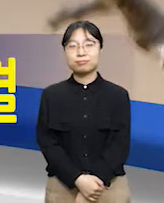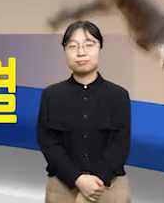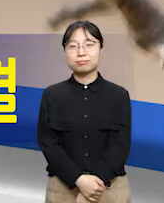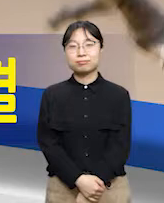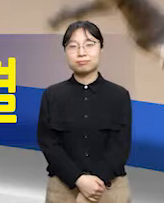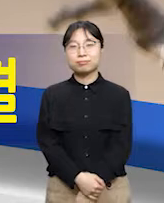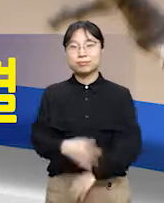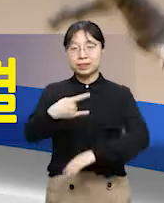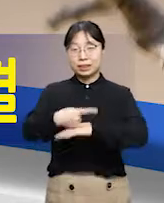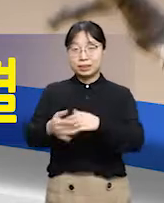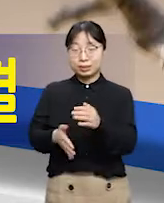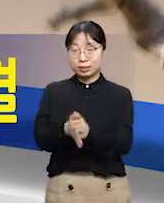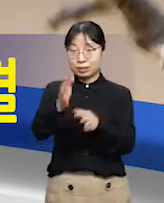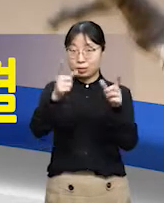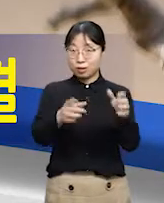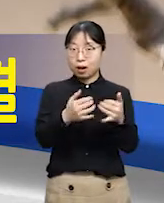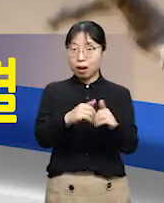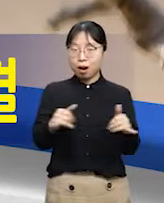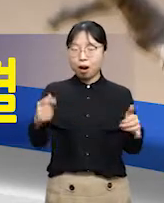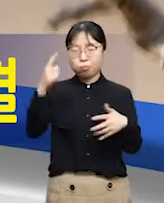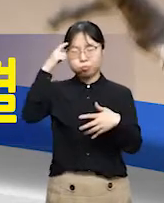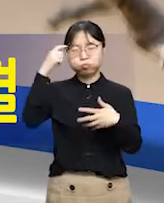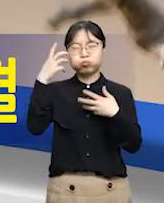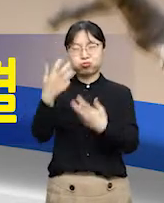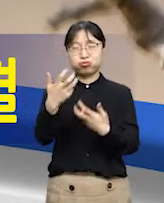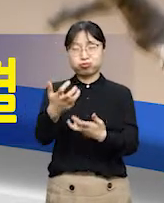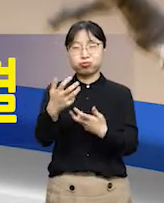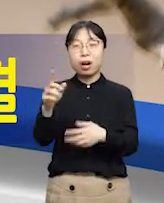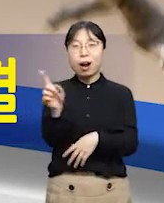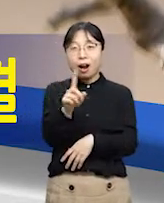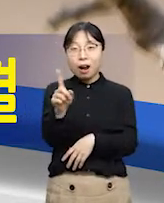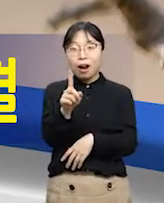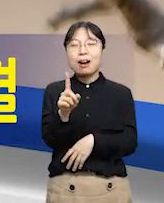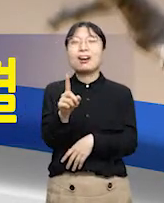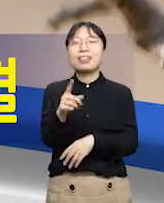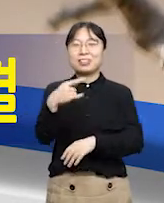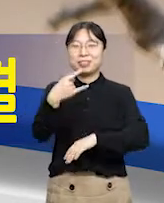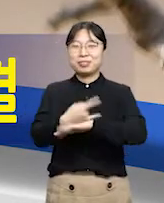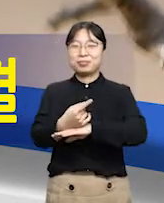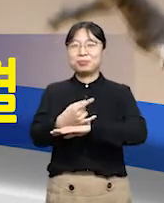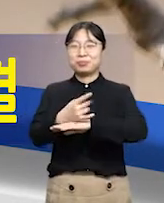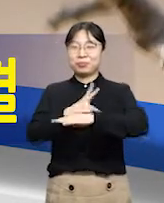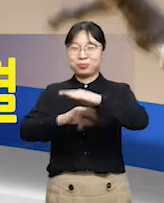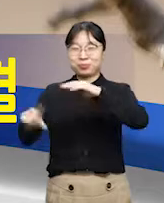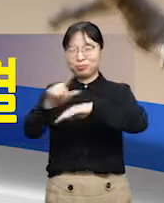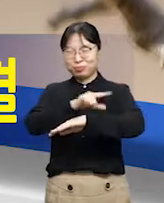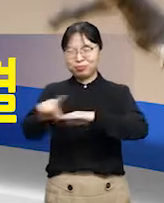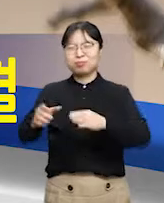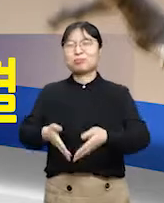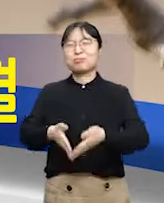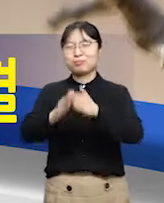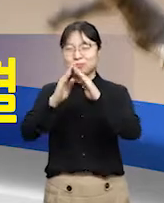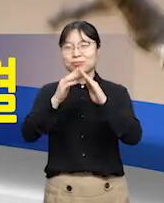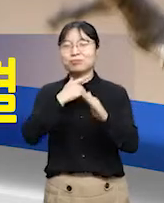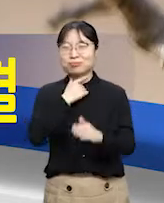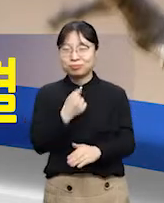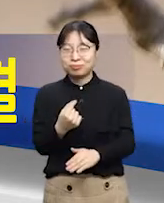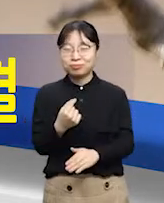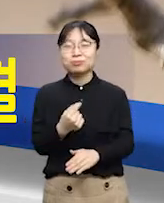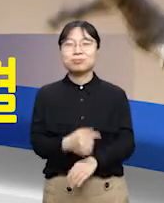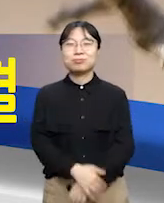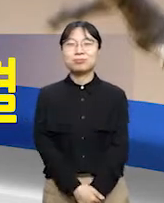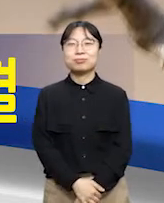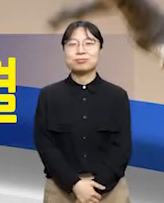많은 의왕시민들이 기다리고 있는 사업 중 하나, 바로 수도권 광역급행철도 GTX 신호선 의왕역